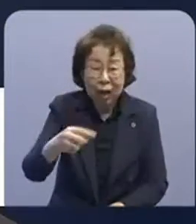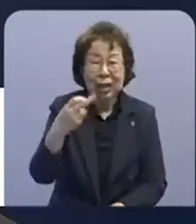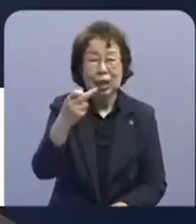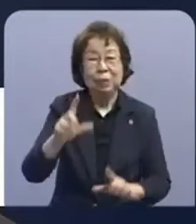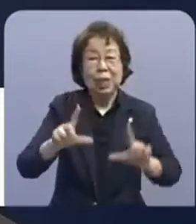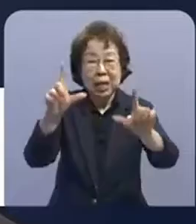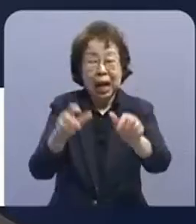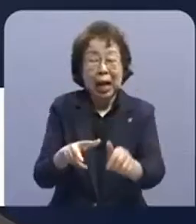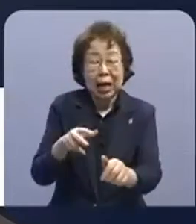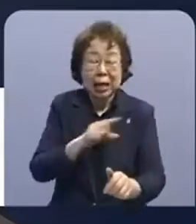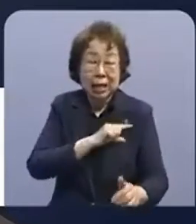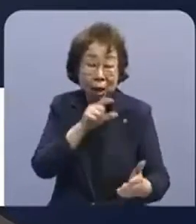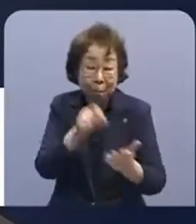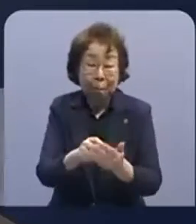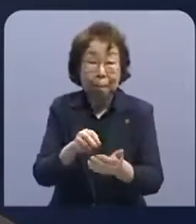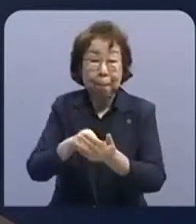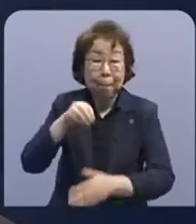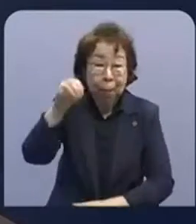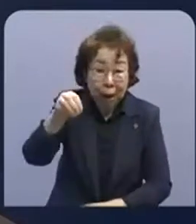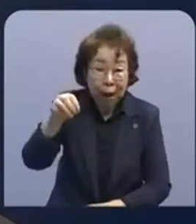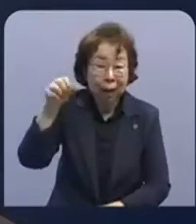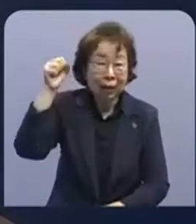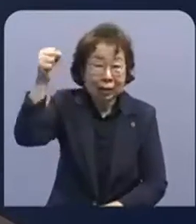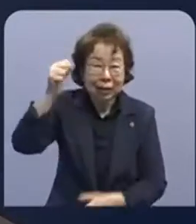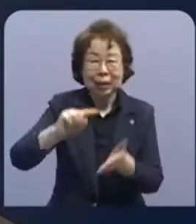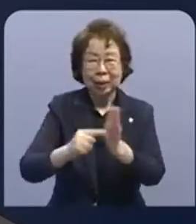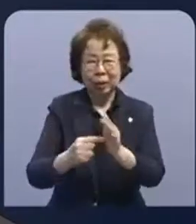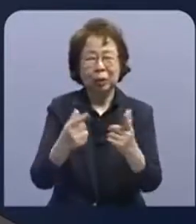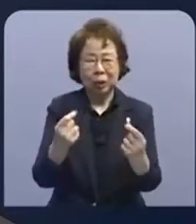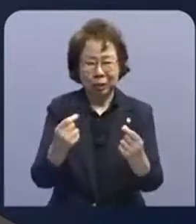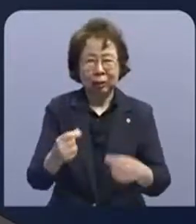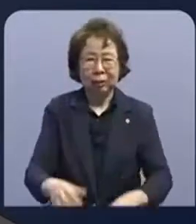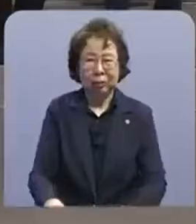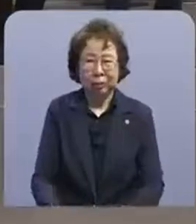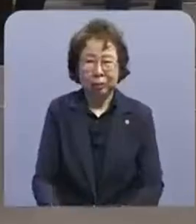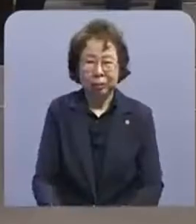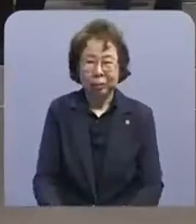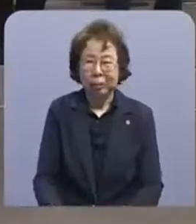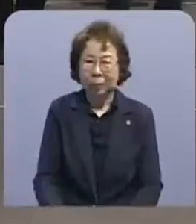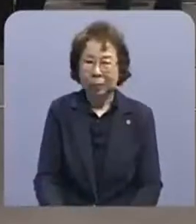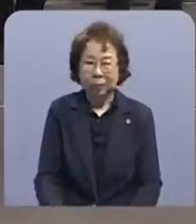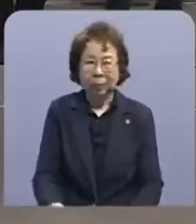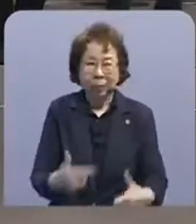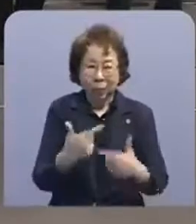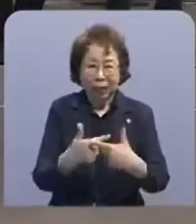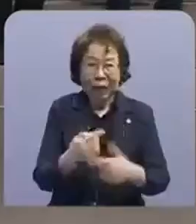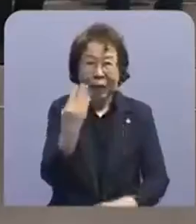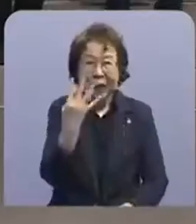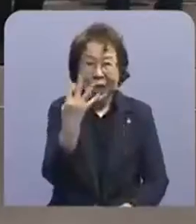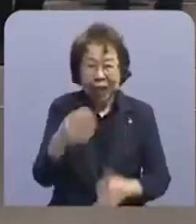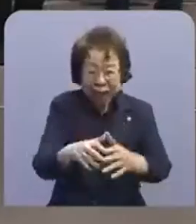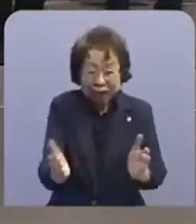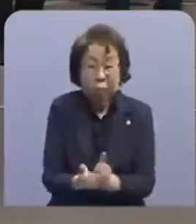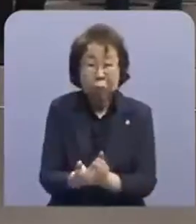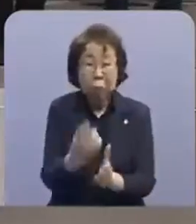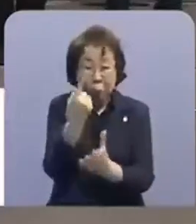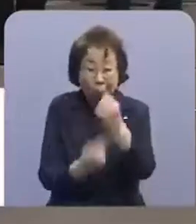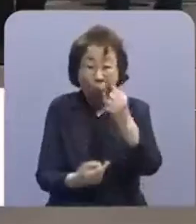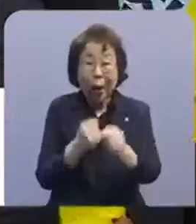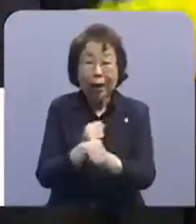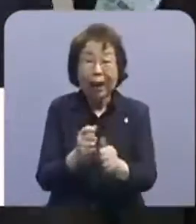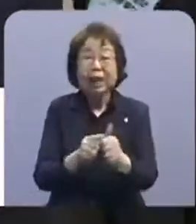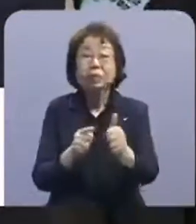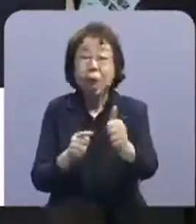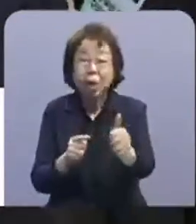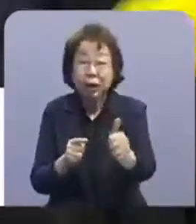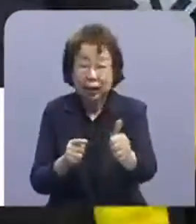12일 등록한 뒤 출마를 공식 선언할 계획입니다. 부산 4개 진보 정당 단일 후보로 뛰는